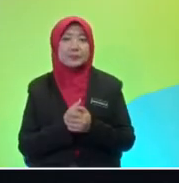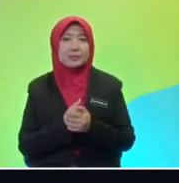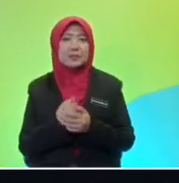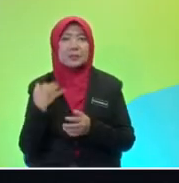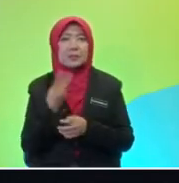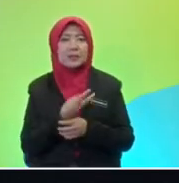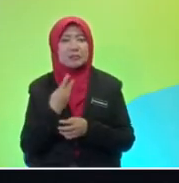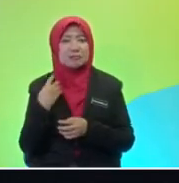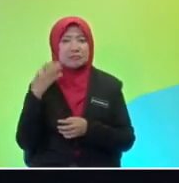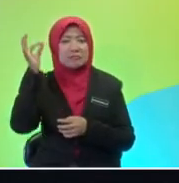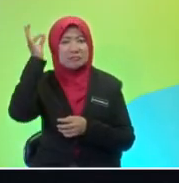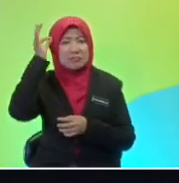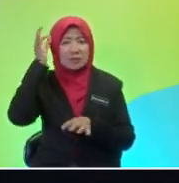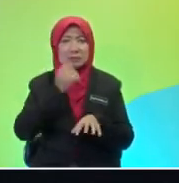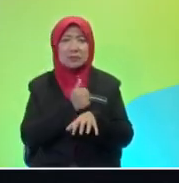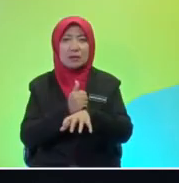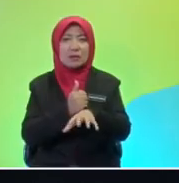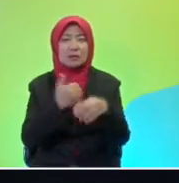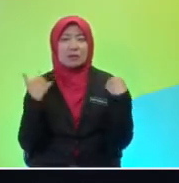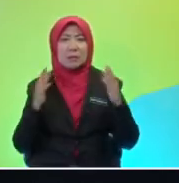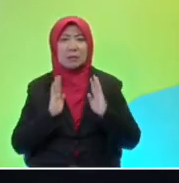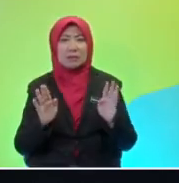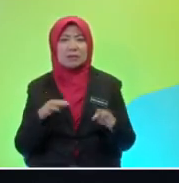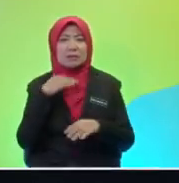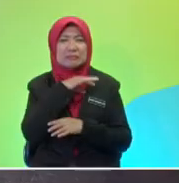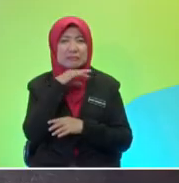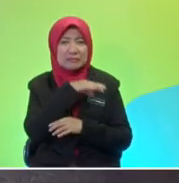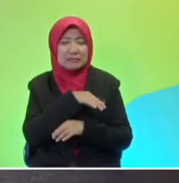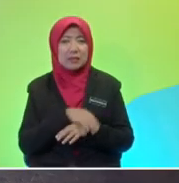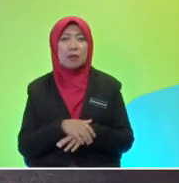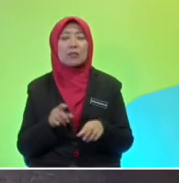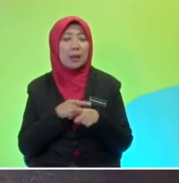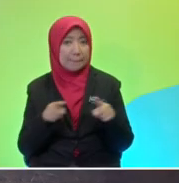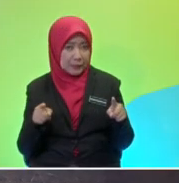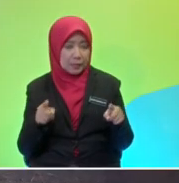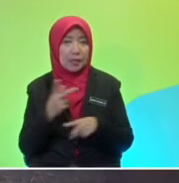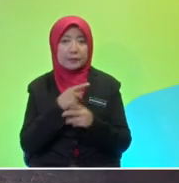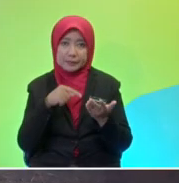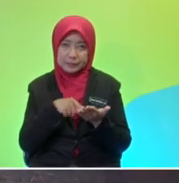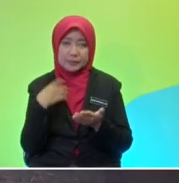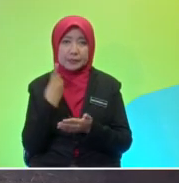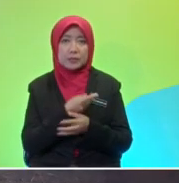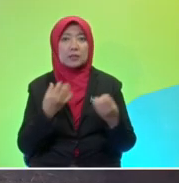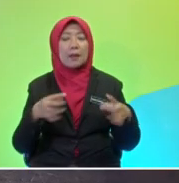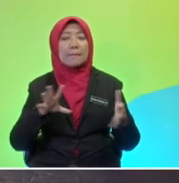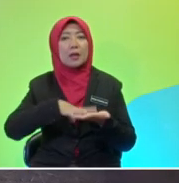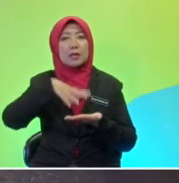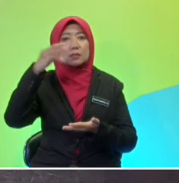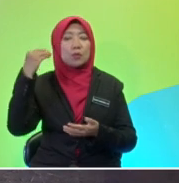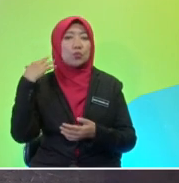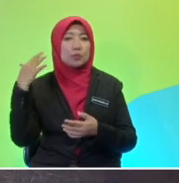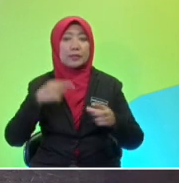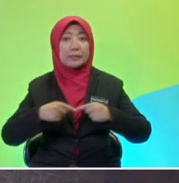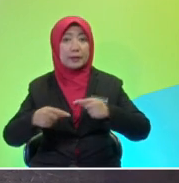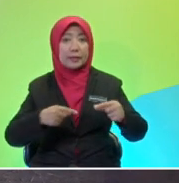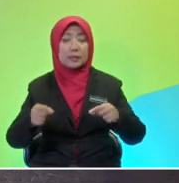ini ada yang tapi kan kali ini kita belajar tentang bunyi bergerakkan